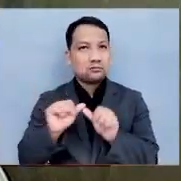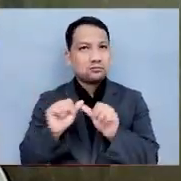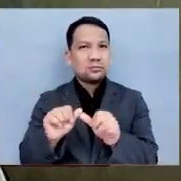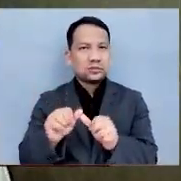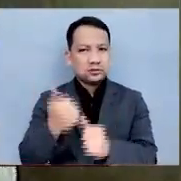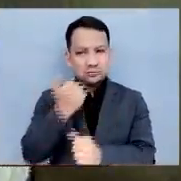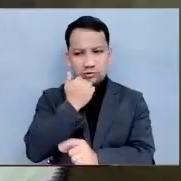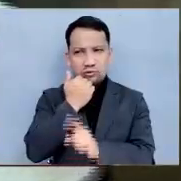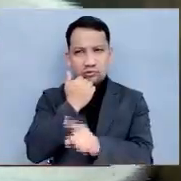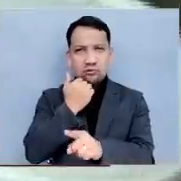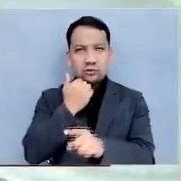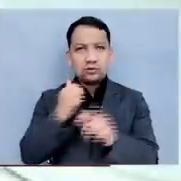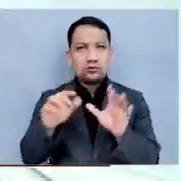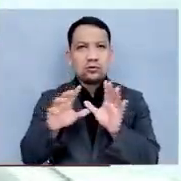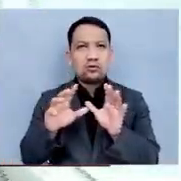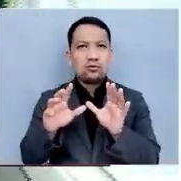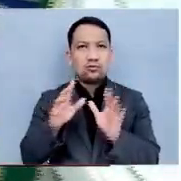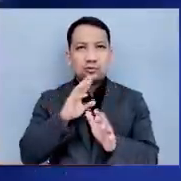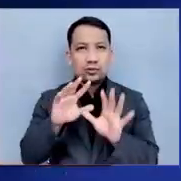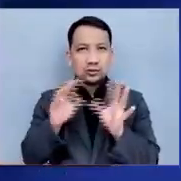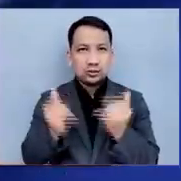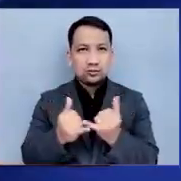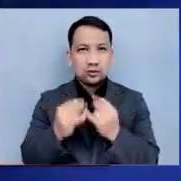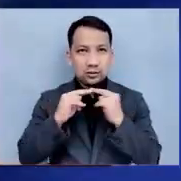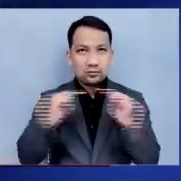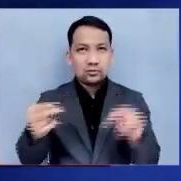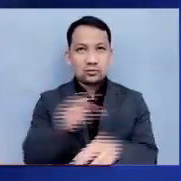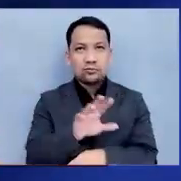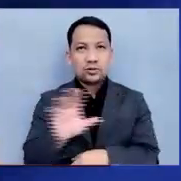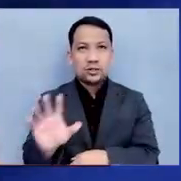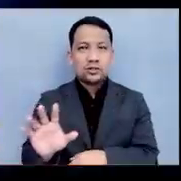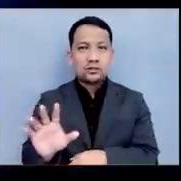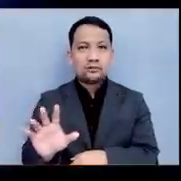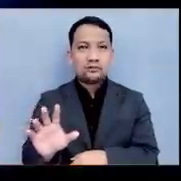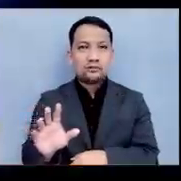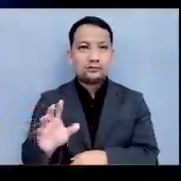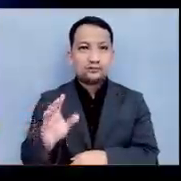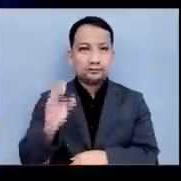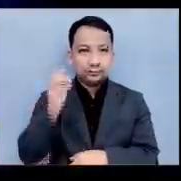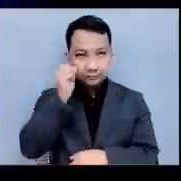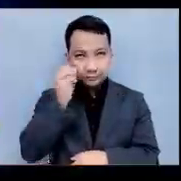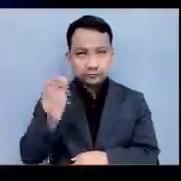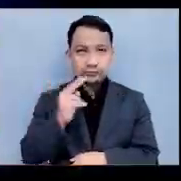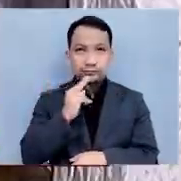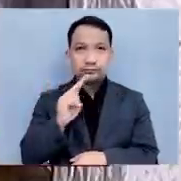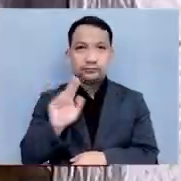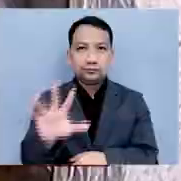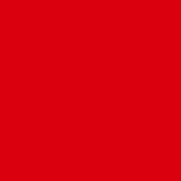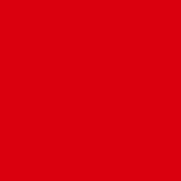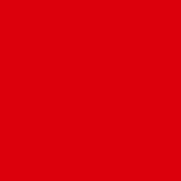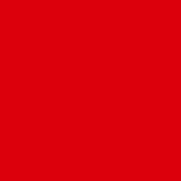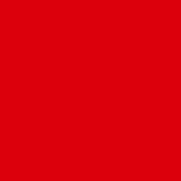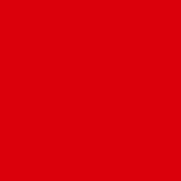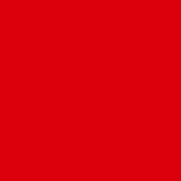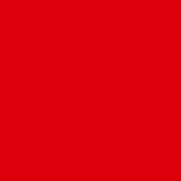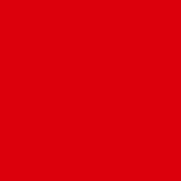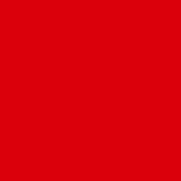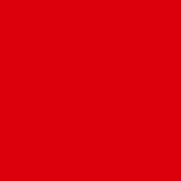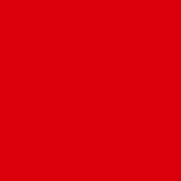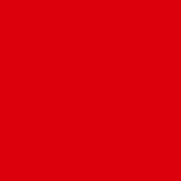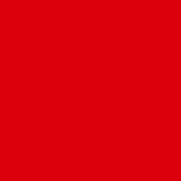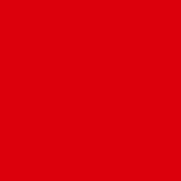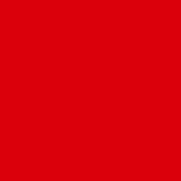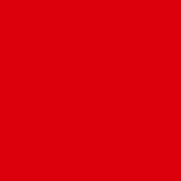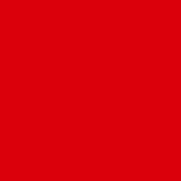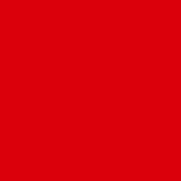ng mga water concessionaire. Nagbabalita mula sa Frontline, Shaila Francisco, News 5. Mga kapatid,